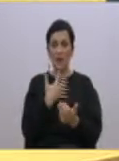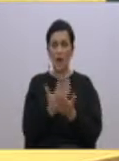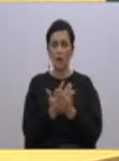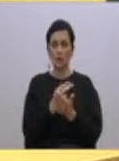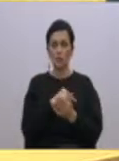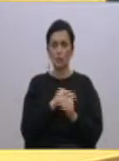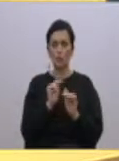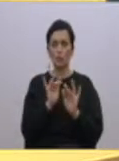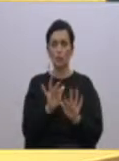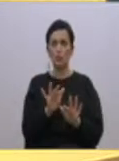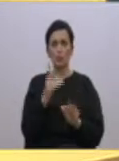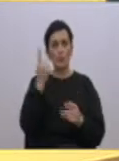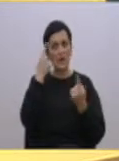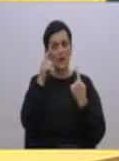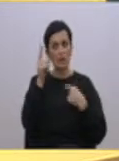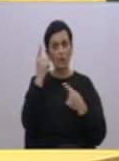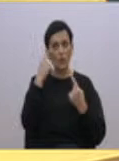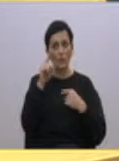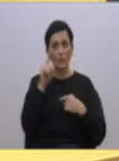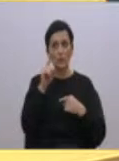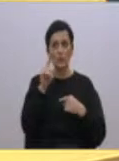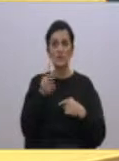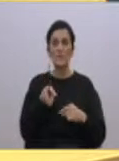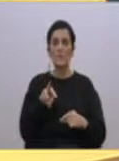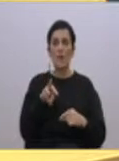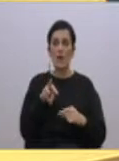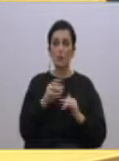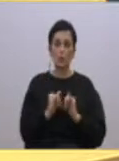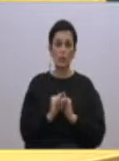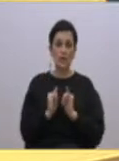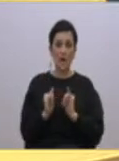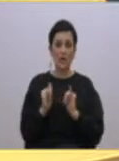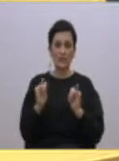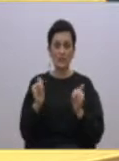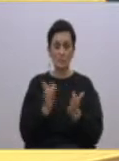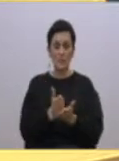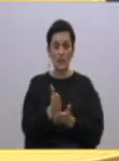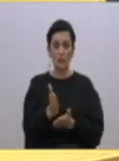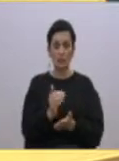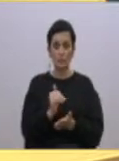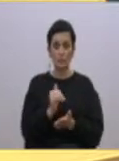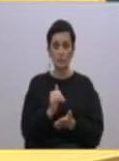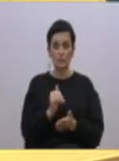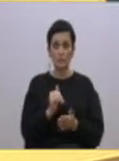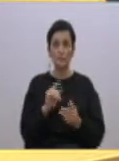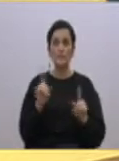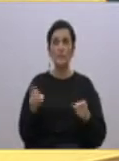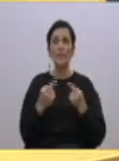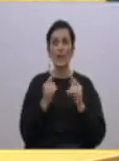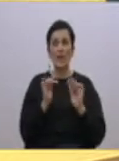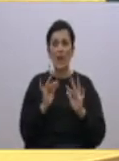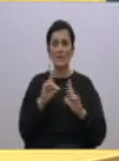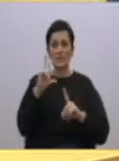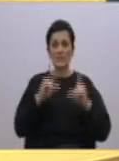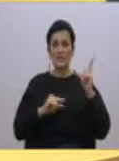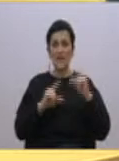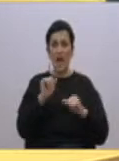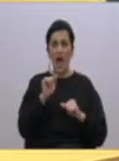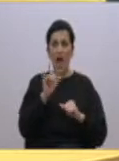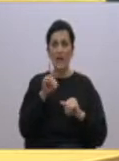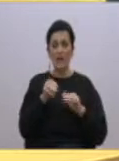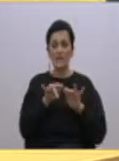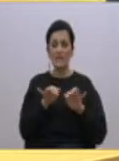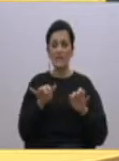მუშაობა ინოვაციური მეთოდების განვითარების მიმართულებით. განვახორციელეთ ასევე საქსტატის IT